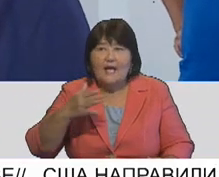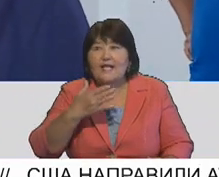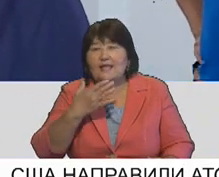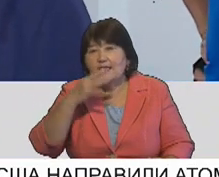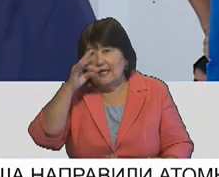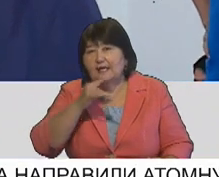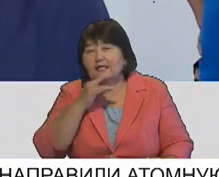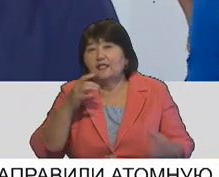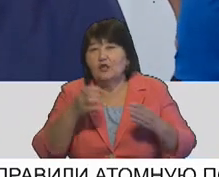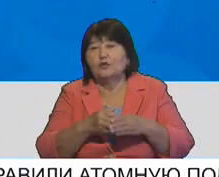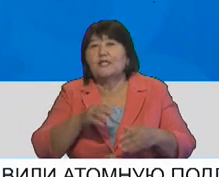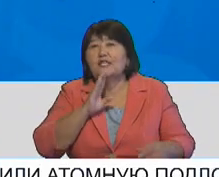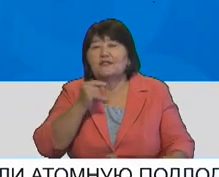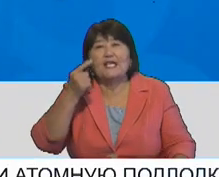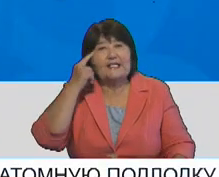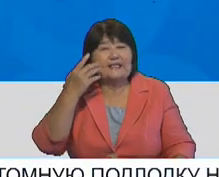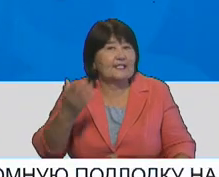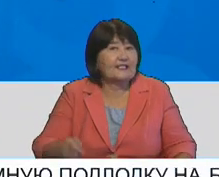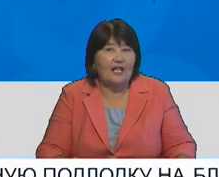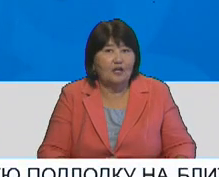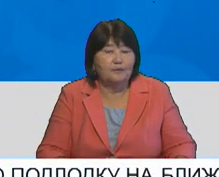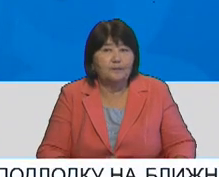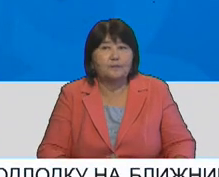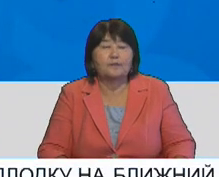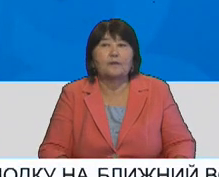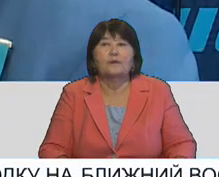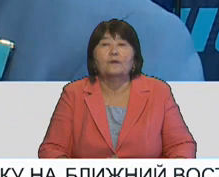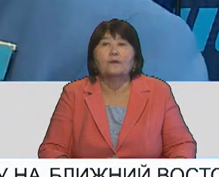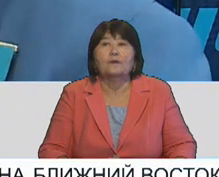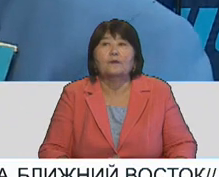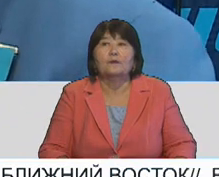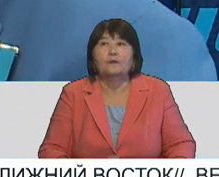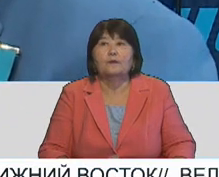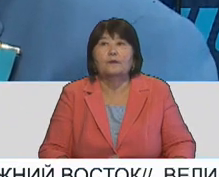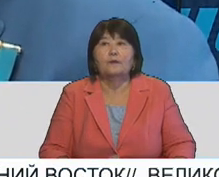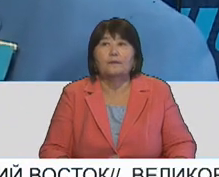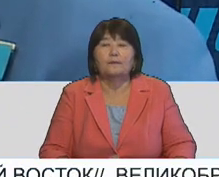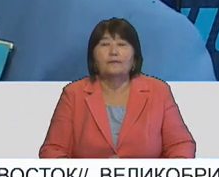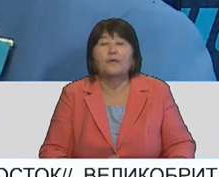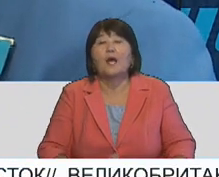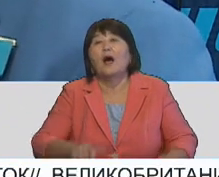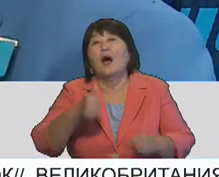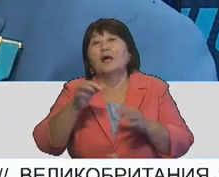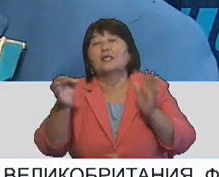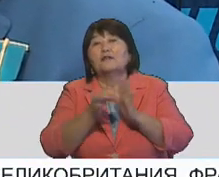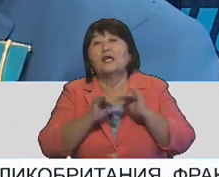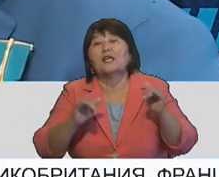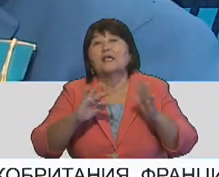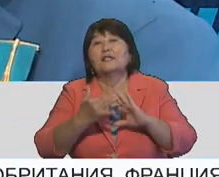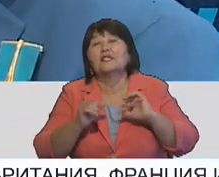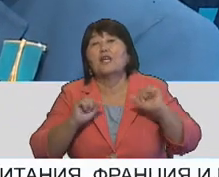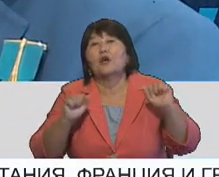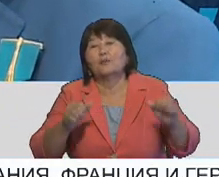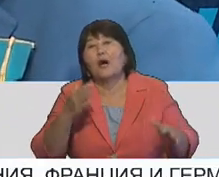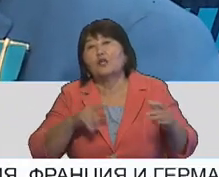вот, девочки из Туркестана. Негизги максат ауылдын спорту дамыту. Основная цель развития сельского спорта.